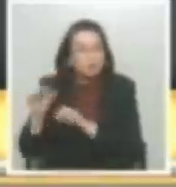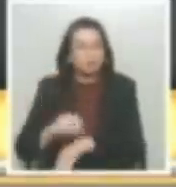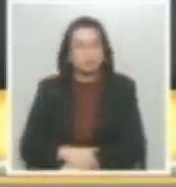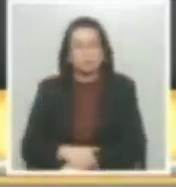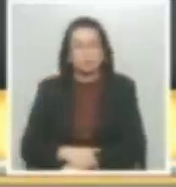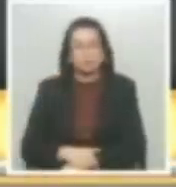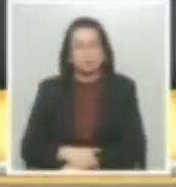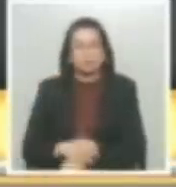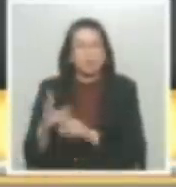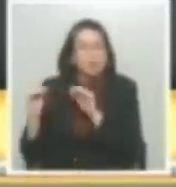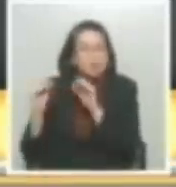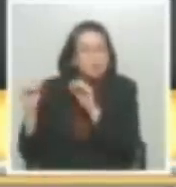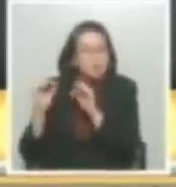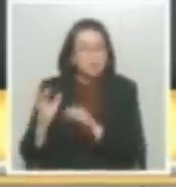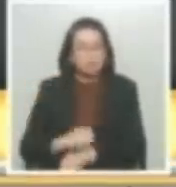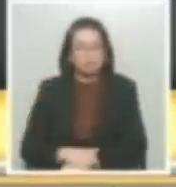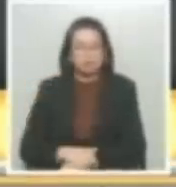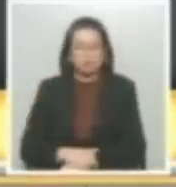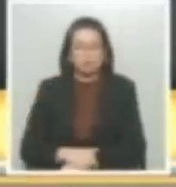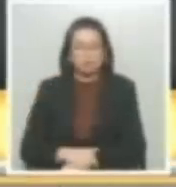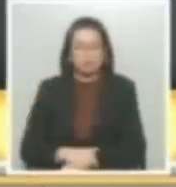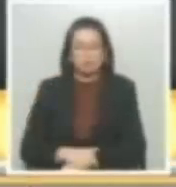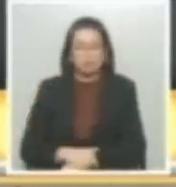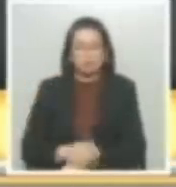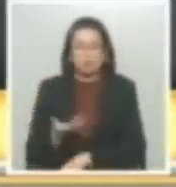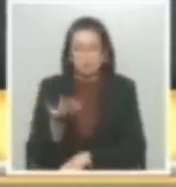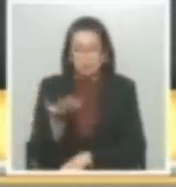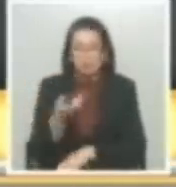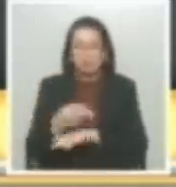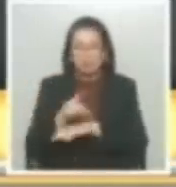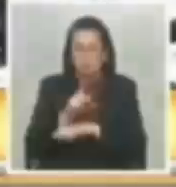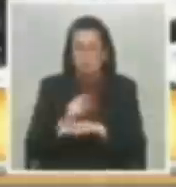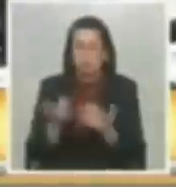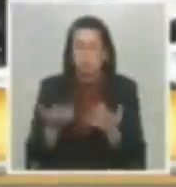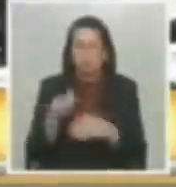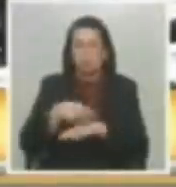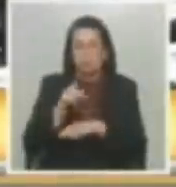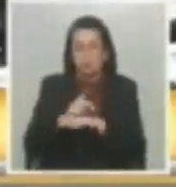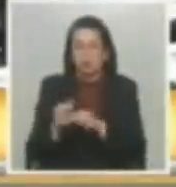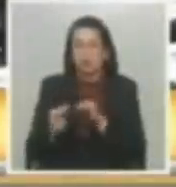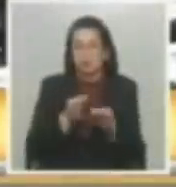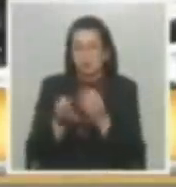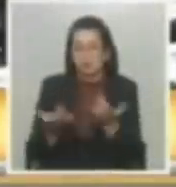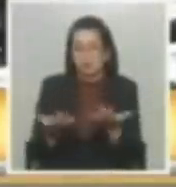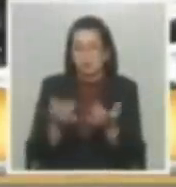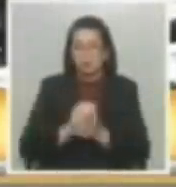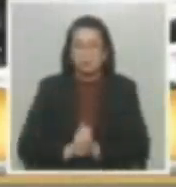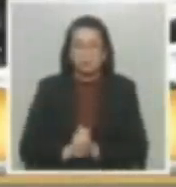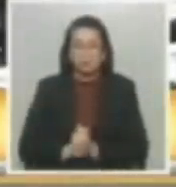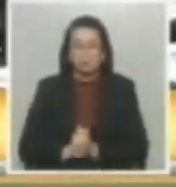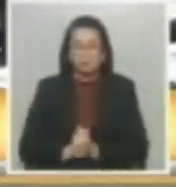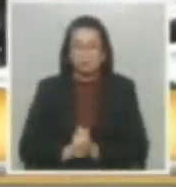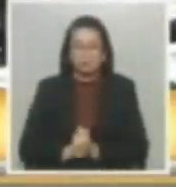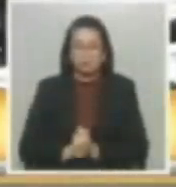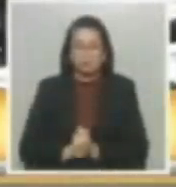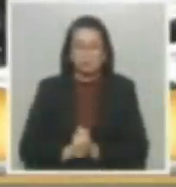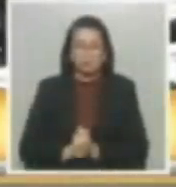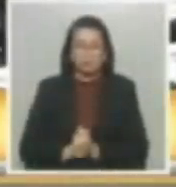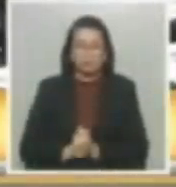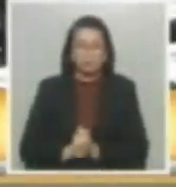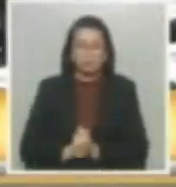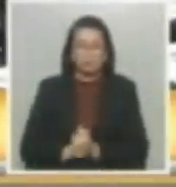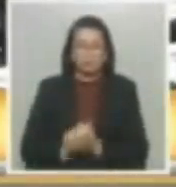ครับ เดี๋ยวท่านประธานกรรมาธิการจะได้ชี้แจงครับขอท่านนวัต ครับ นวัต ท่านประธานครับ ท่านนวั